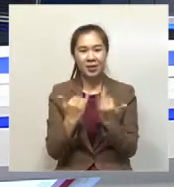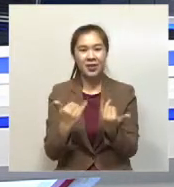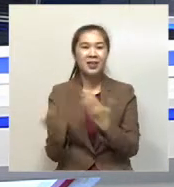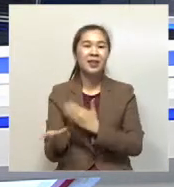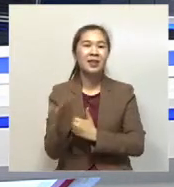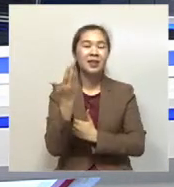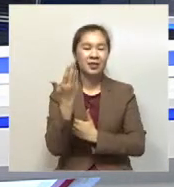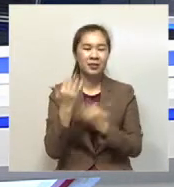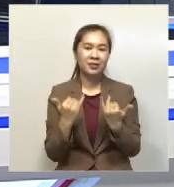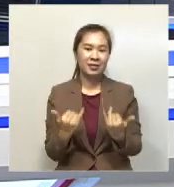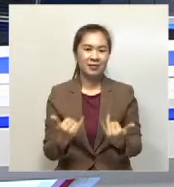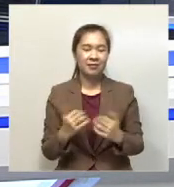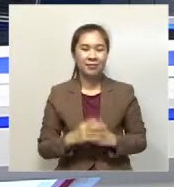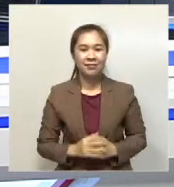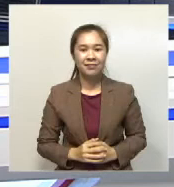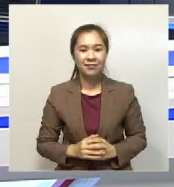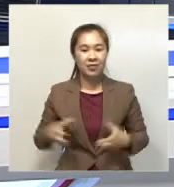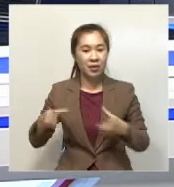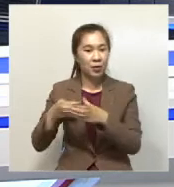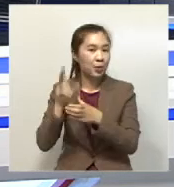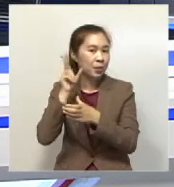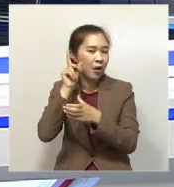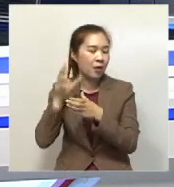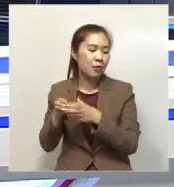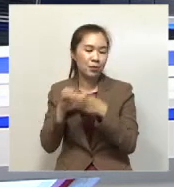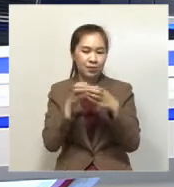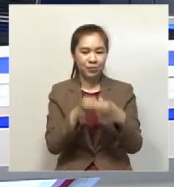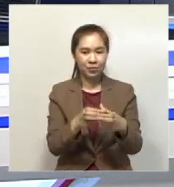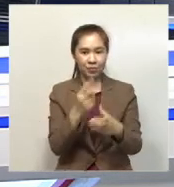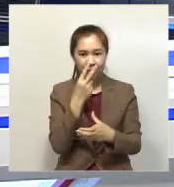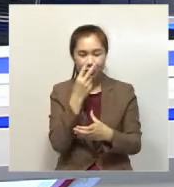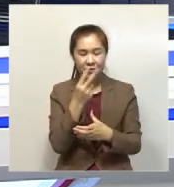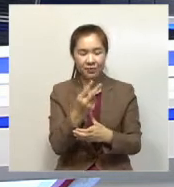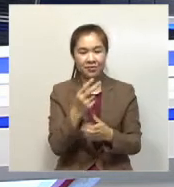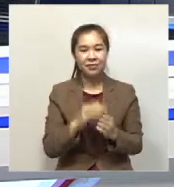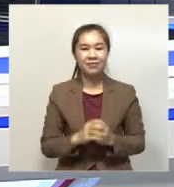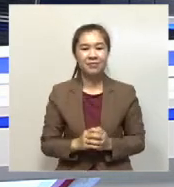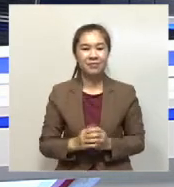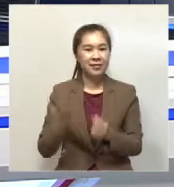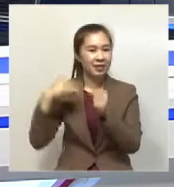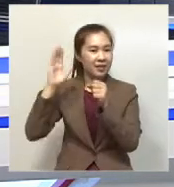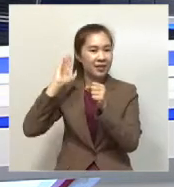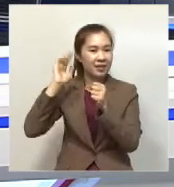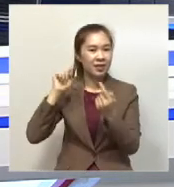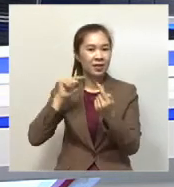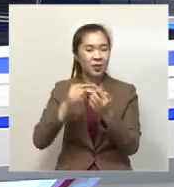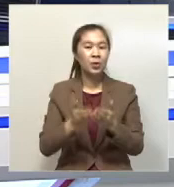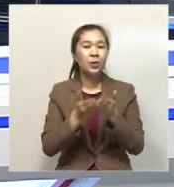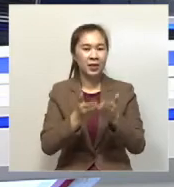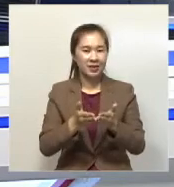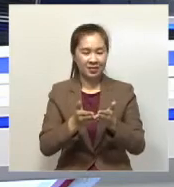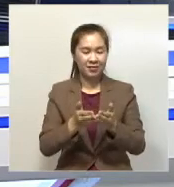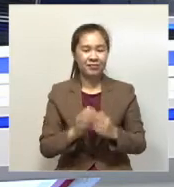ตั้งแต่ช่วงเช้าที่ผ่านมานะคะผู้สื่อข่าวของเราลงพื้นที่ติดตามไปนะคะคุณโสรดาเข็มเจริญรายงานจากท่าเรือเทเวศ